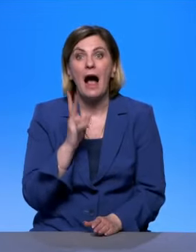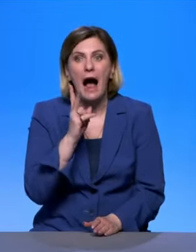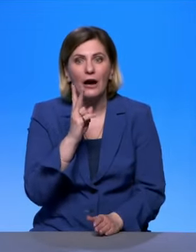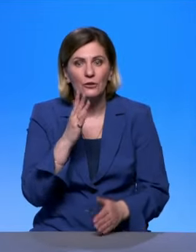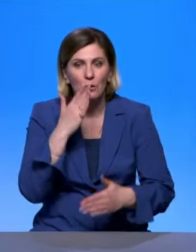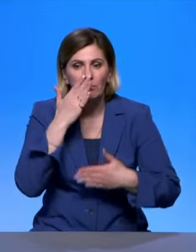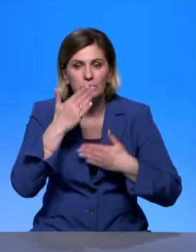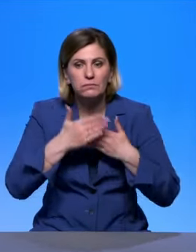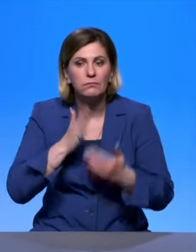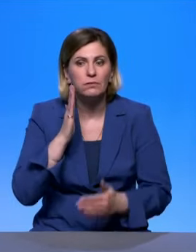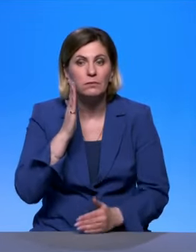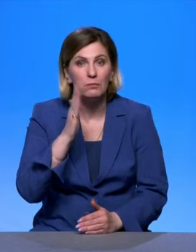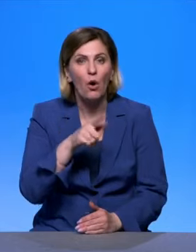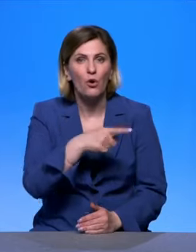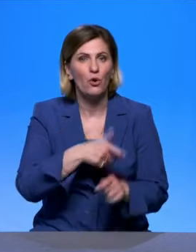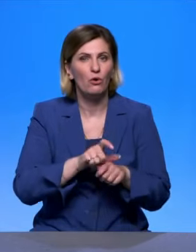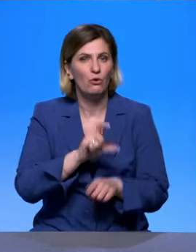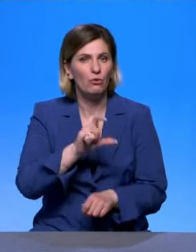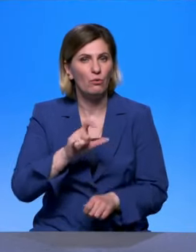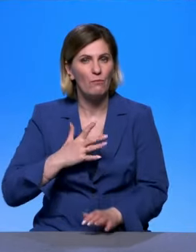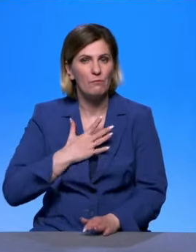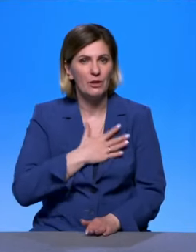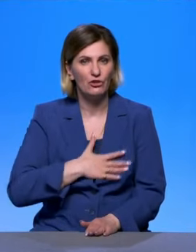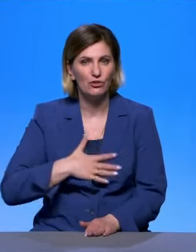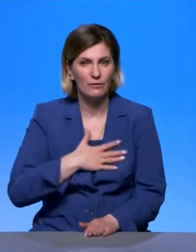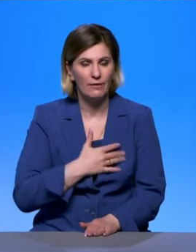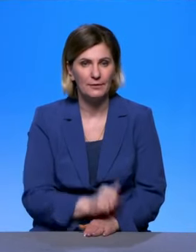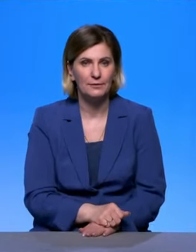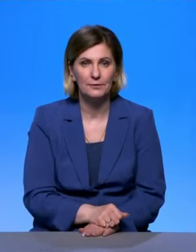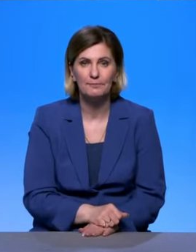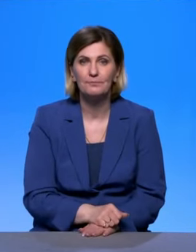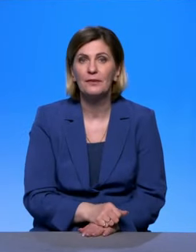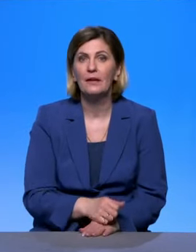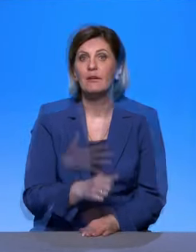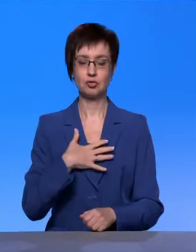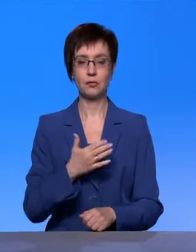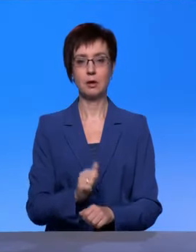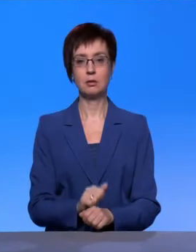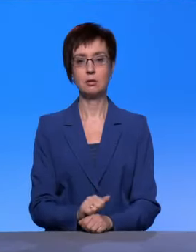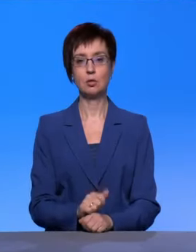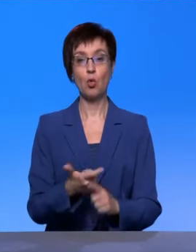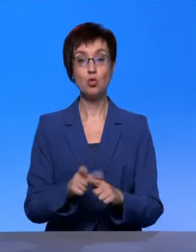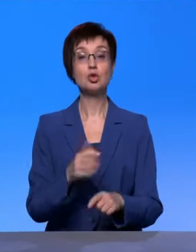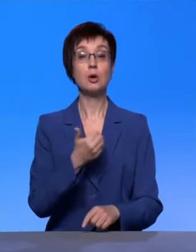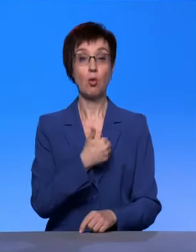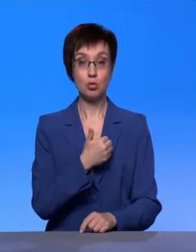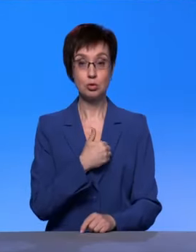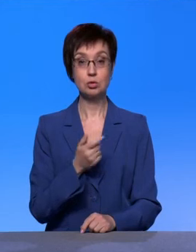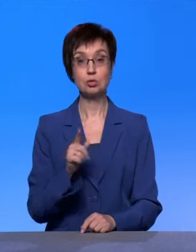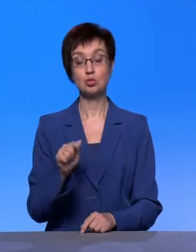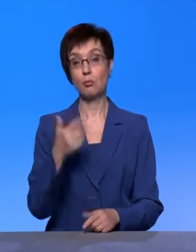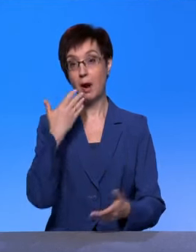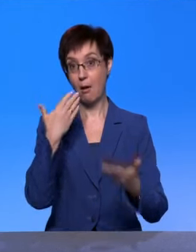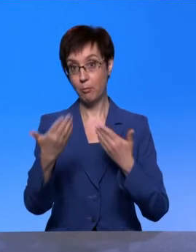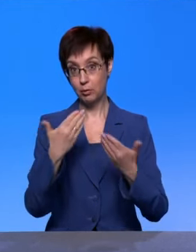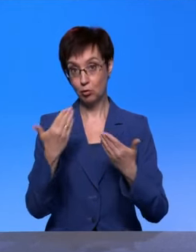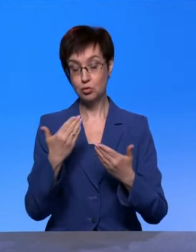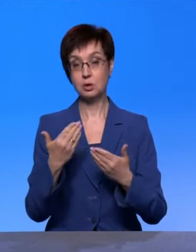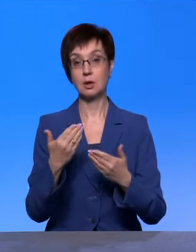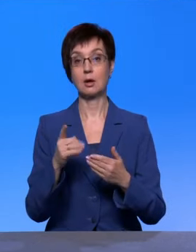то они как-то переживают на тему. Алина, вы знаете, очень хотелось бы, чтобы опросы проводились среди людей, которые имеют к этому отношение.